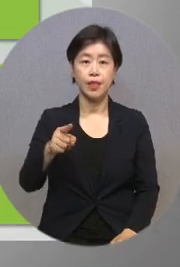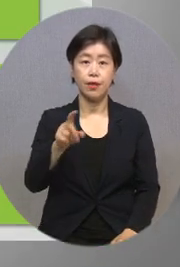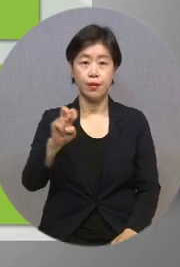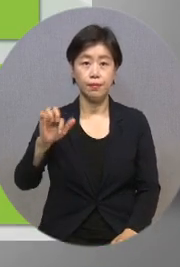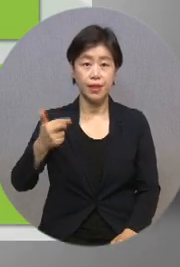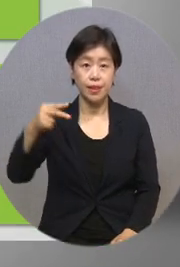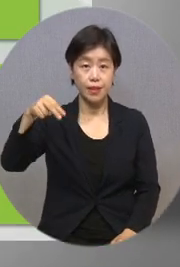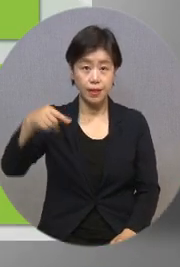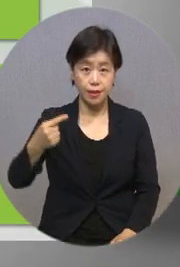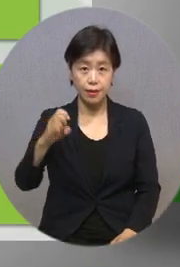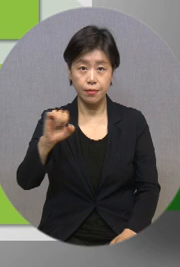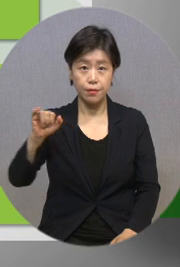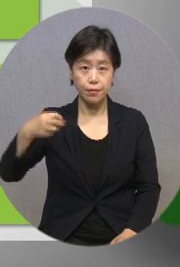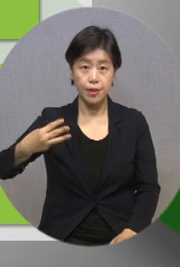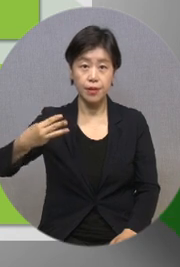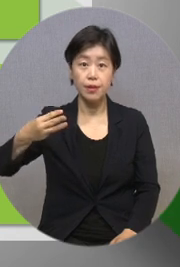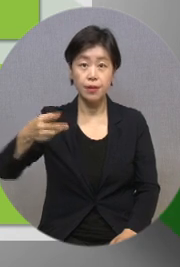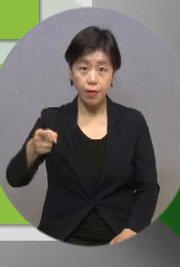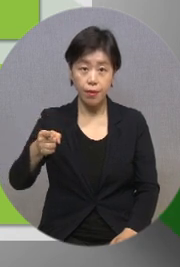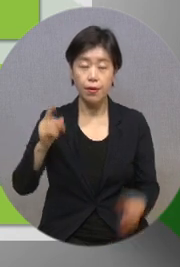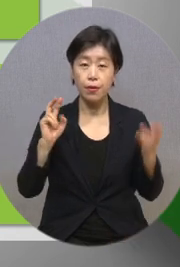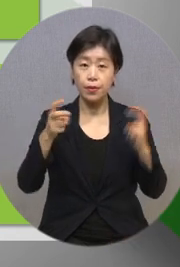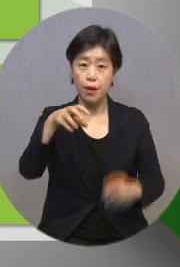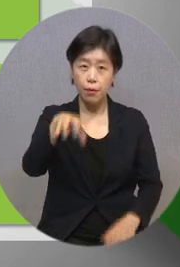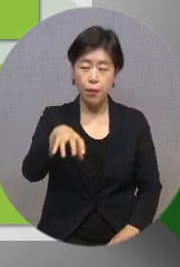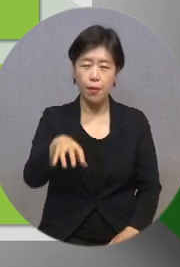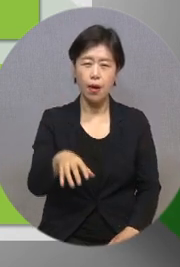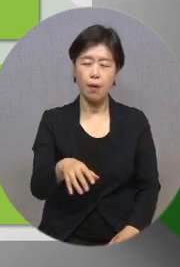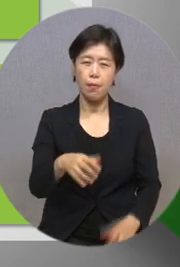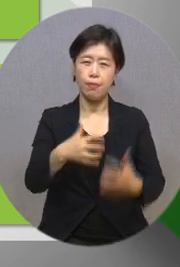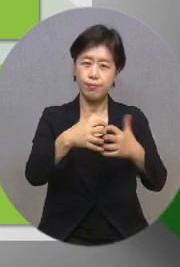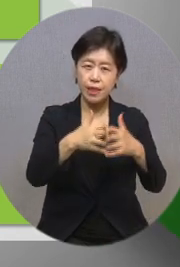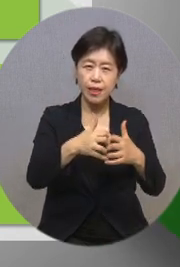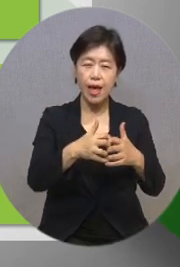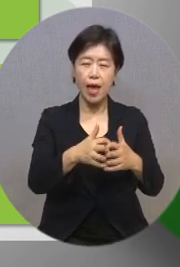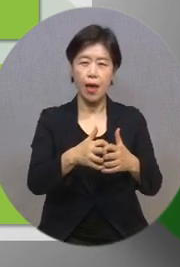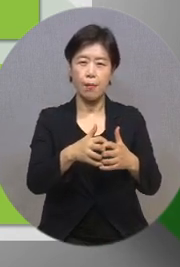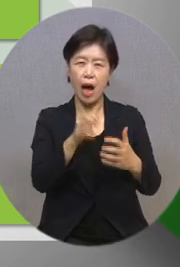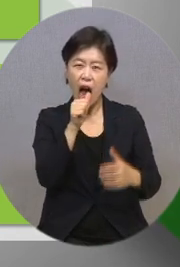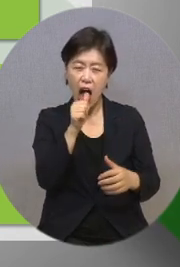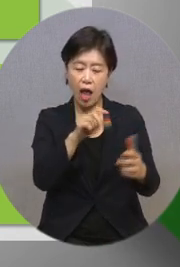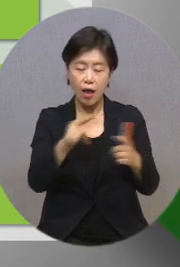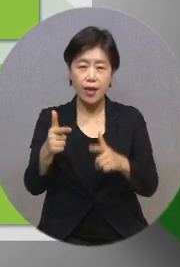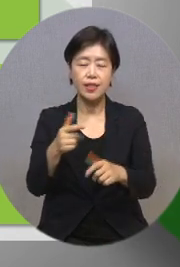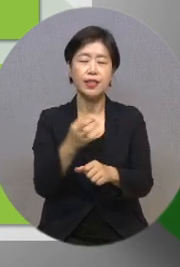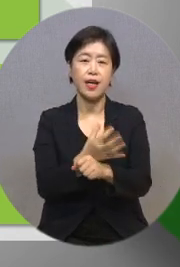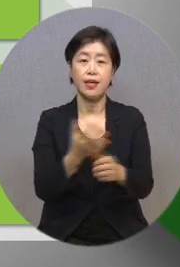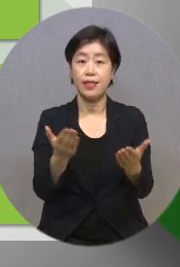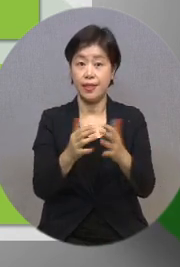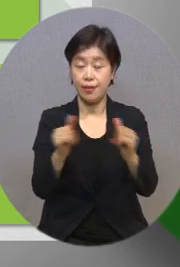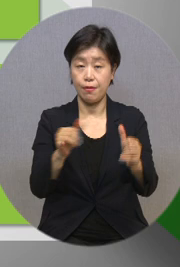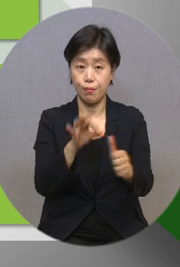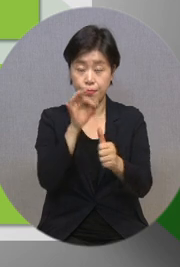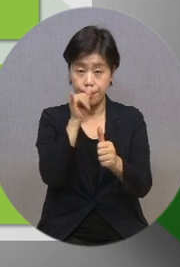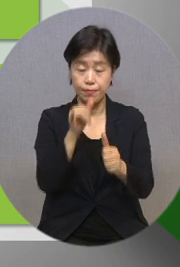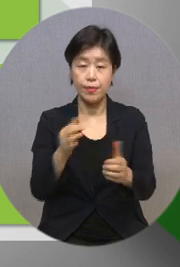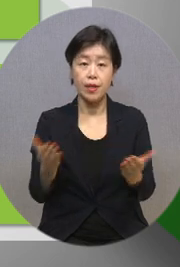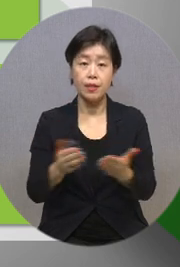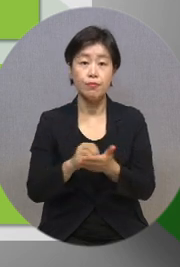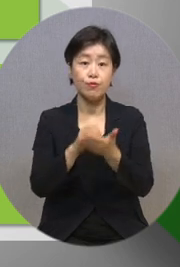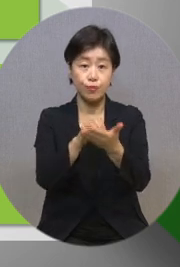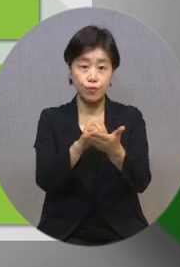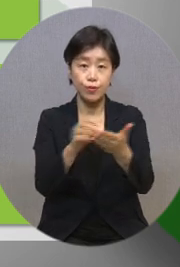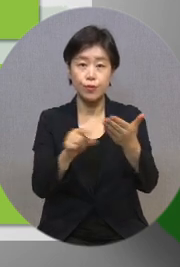커민스 필터 주식회사에서 기계 금속 분야 단순 종사원을 모집합니다. 접수 마감일은 9월